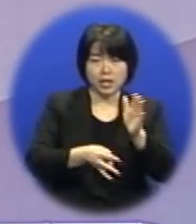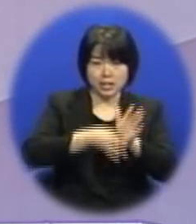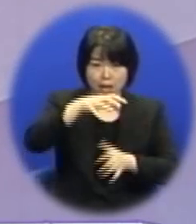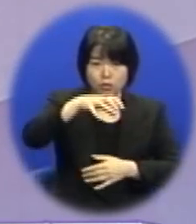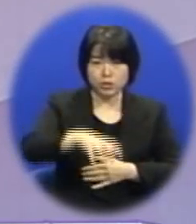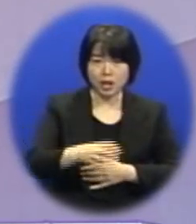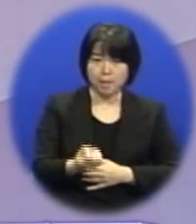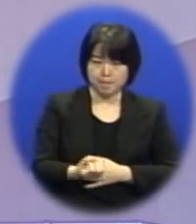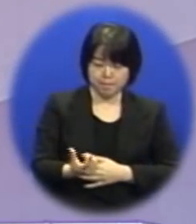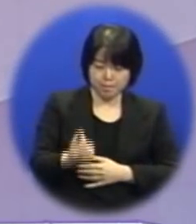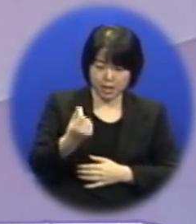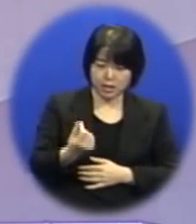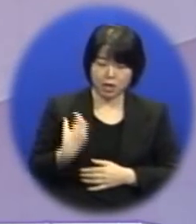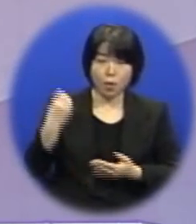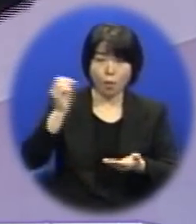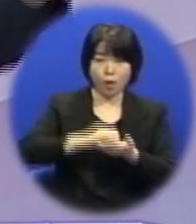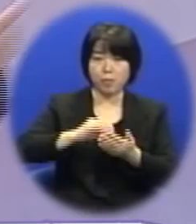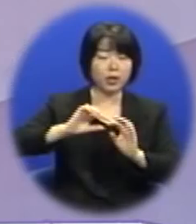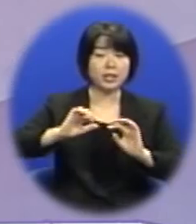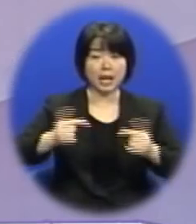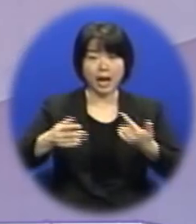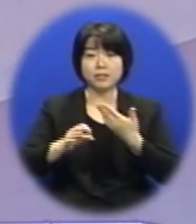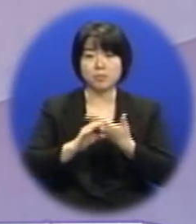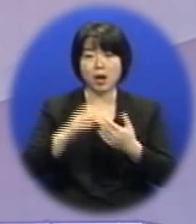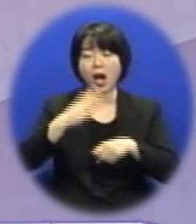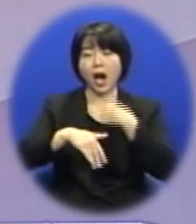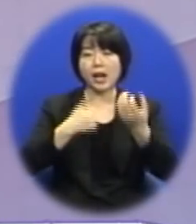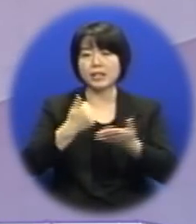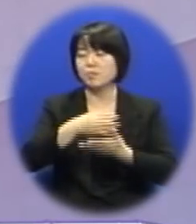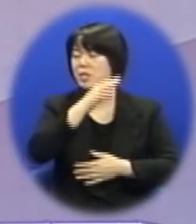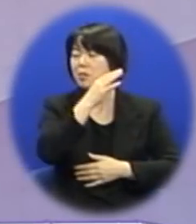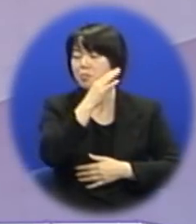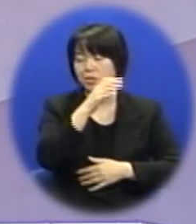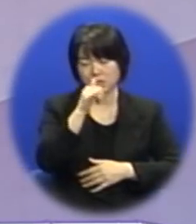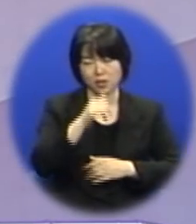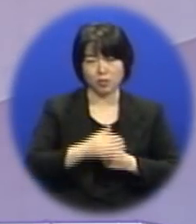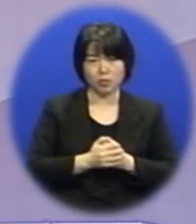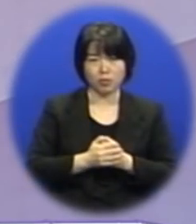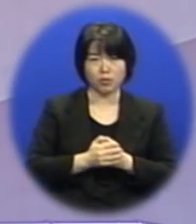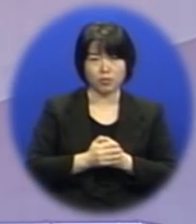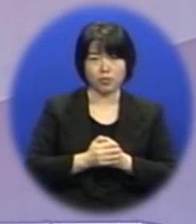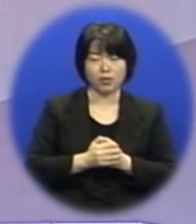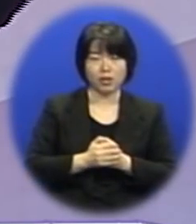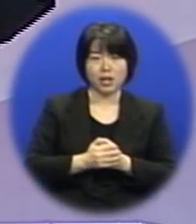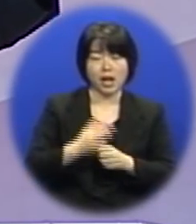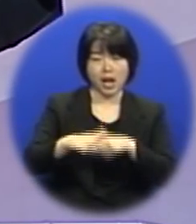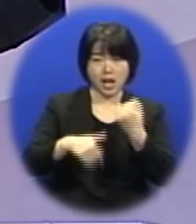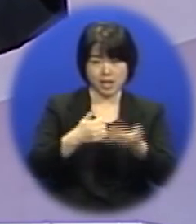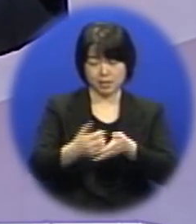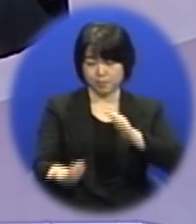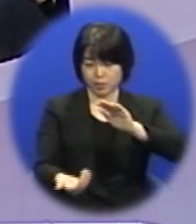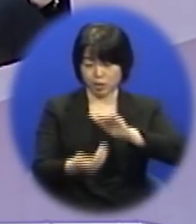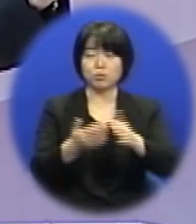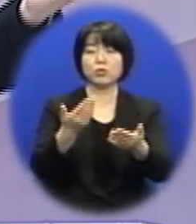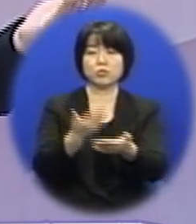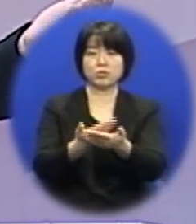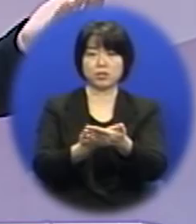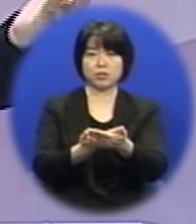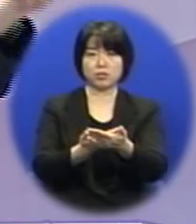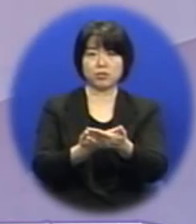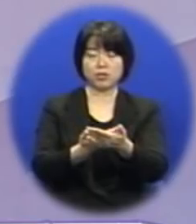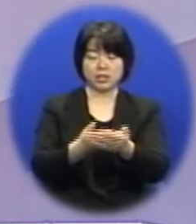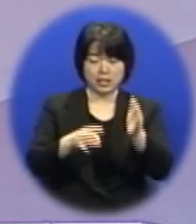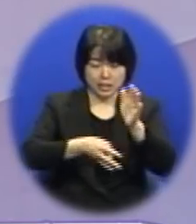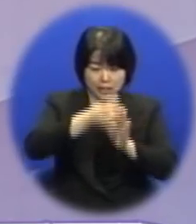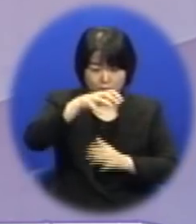다시 회복시켜 주지 않으면 이게 하나님 망신 아닙니까? 하나님 이루어 주세요. 예루살렘